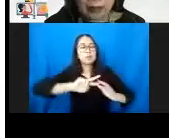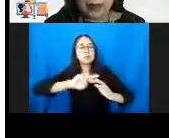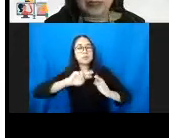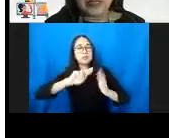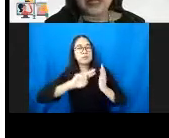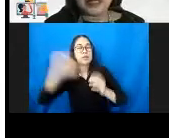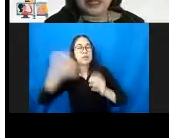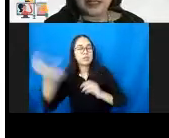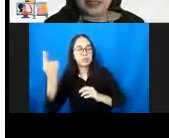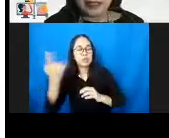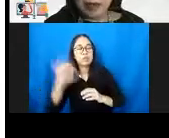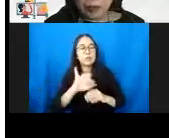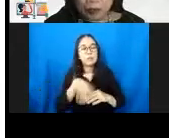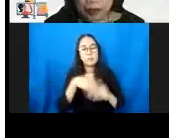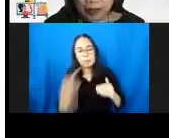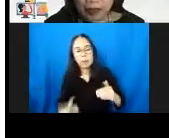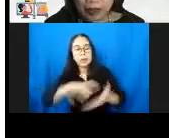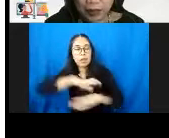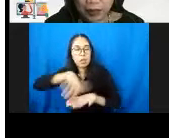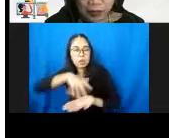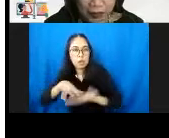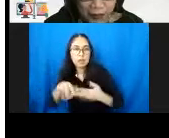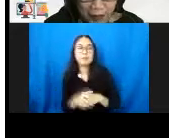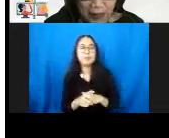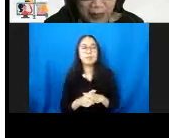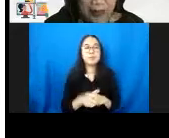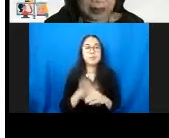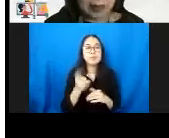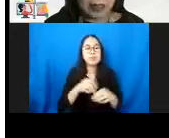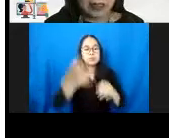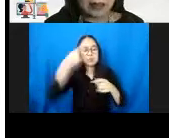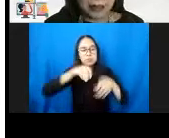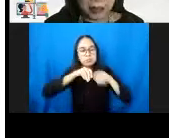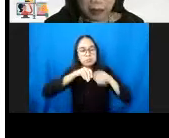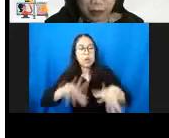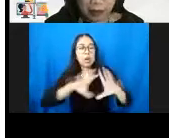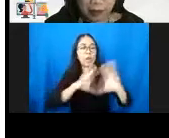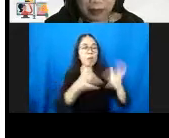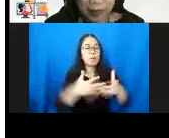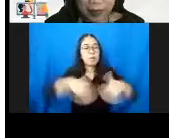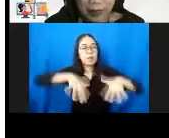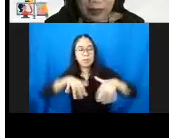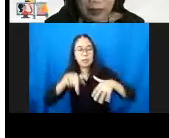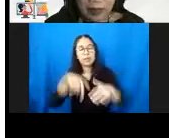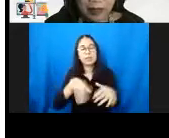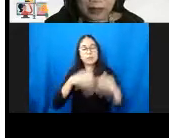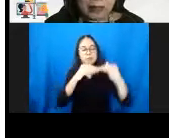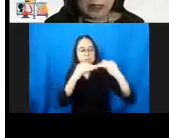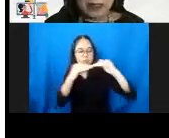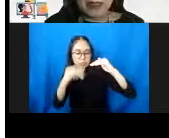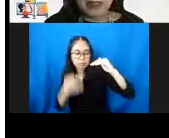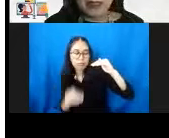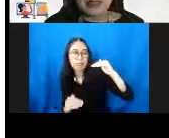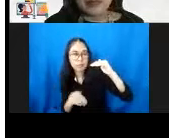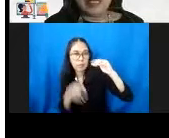fleksibilitas anggota Sun CSA ini mampu menjangkau kelompok rentan ya yang ada di tingkat bawah. Dan memang Sun